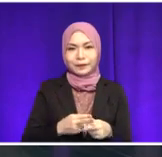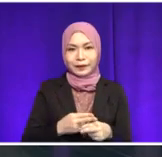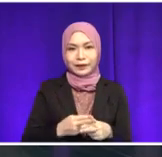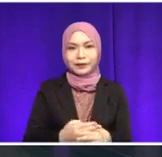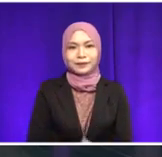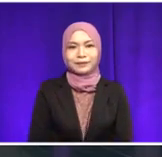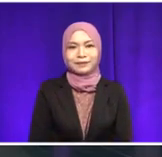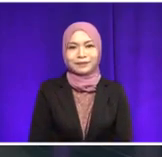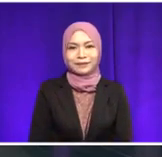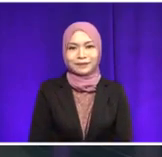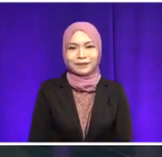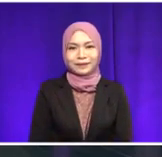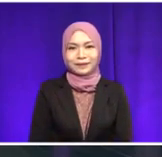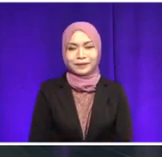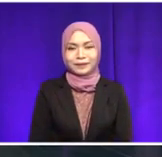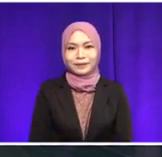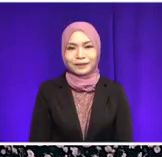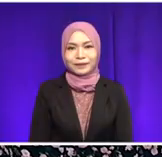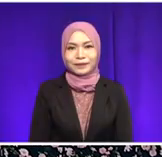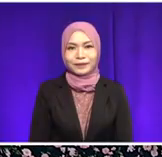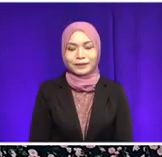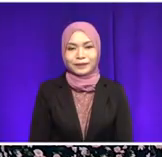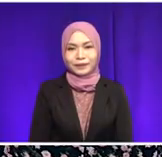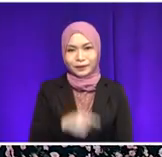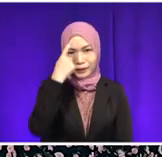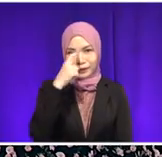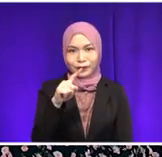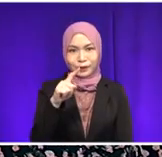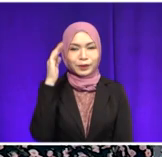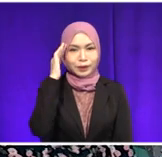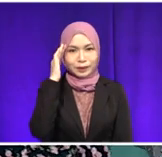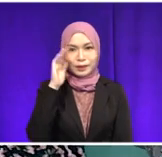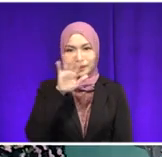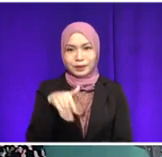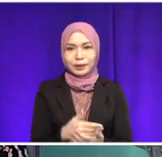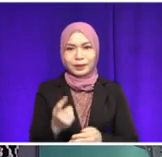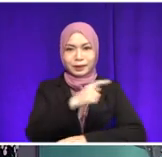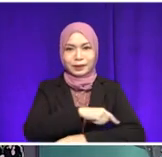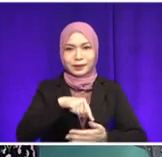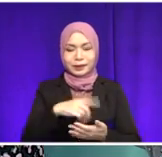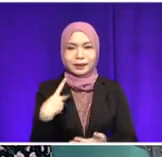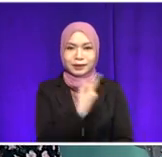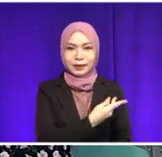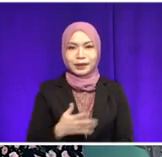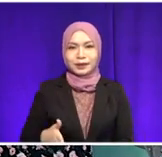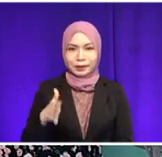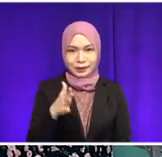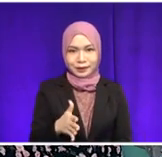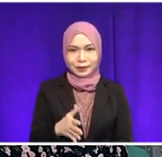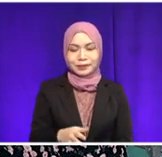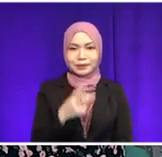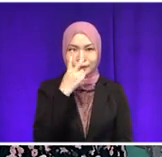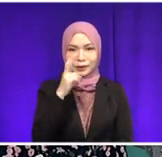Oke baik jadi untuk pengetahuan semua hari ini kita akan menyentuh tajuk